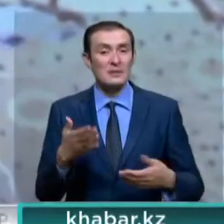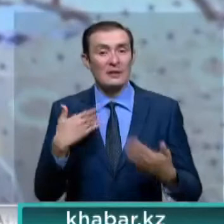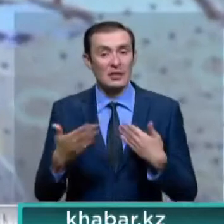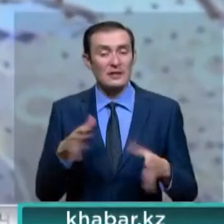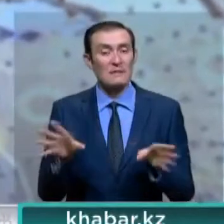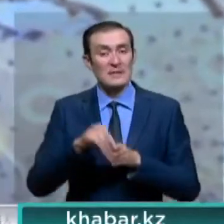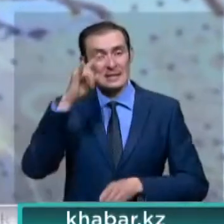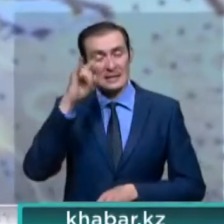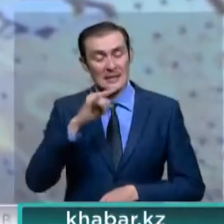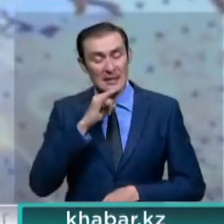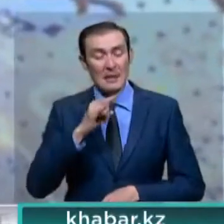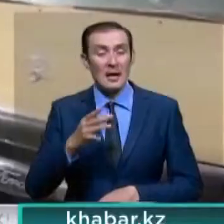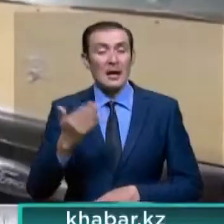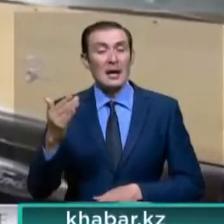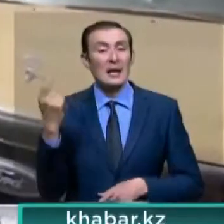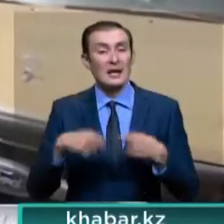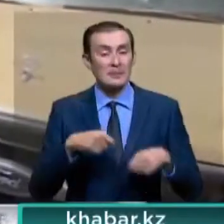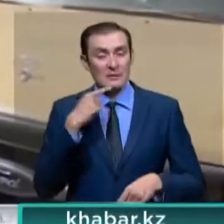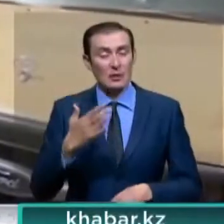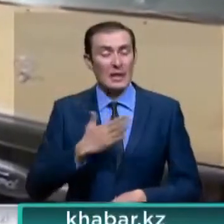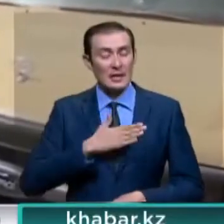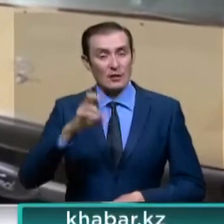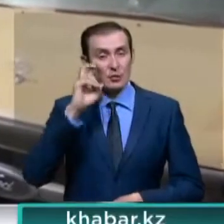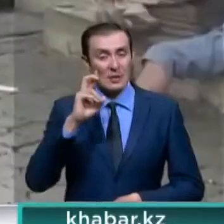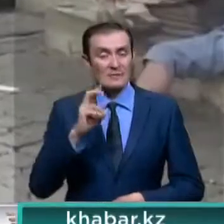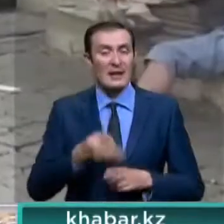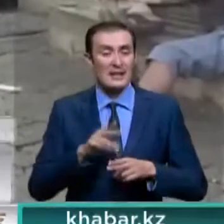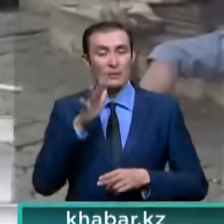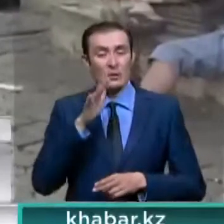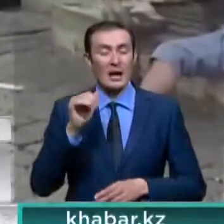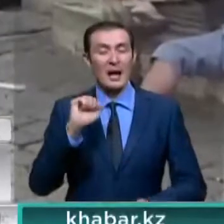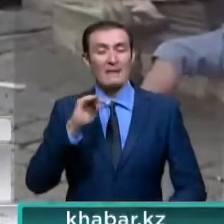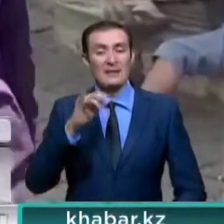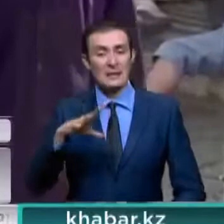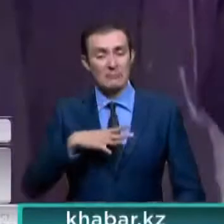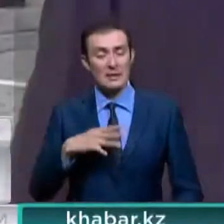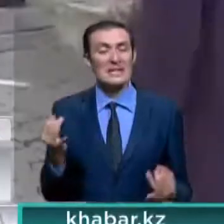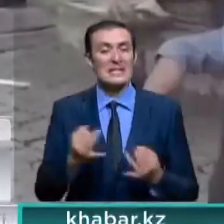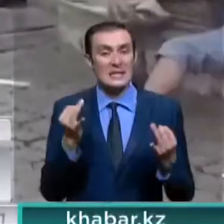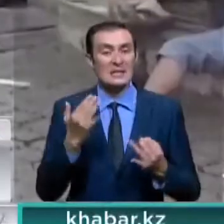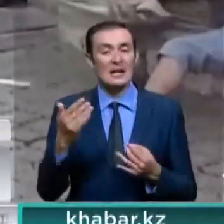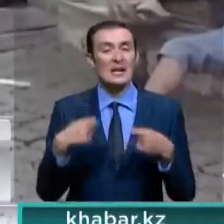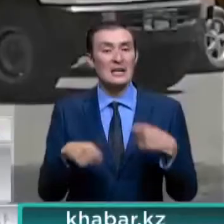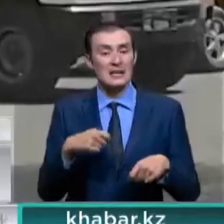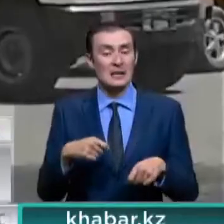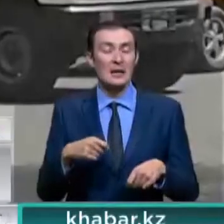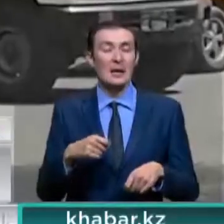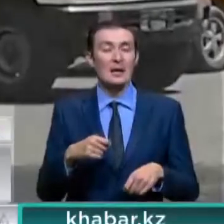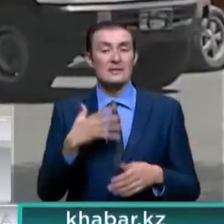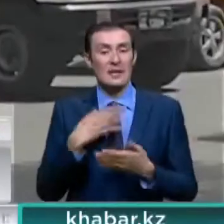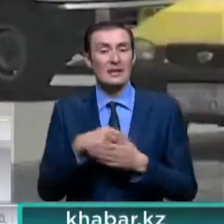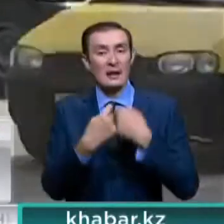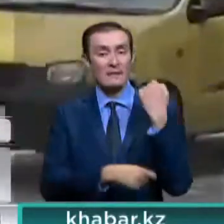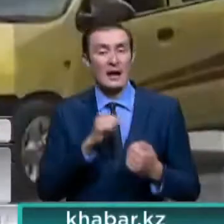с Казахстаном. По мнению экономистов, для нашей страны все эти годы Афганистан был интересен прежде всего как рынок сбыта, а